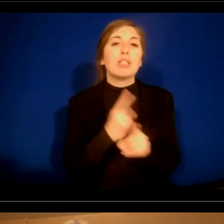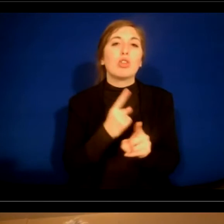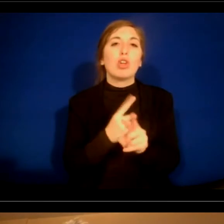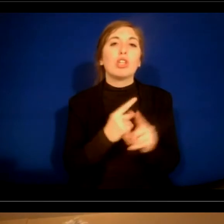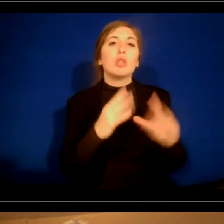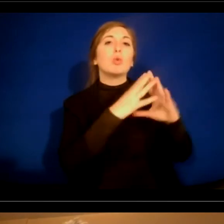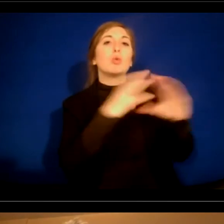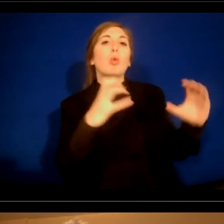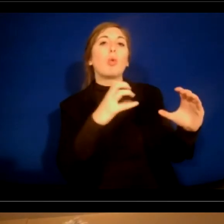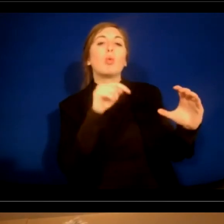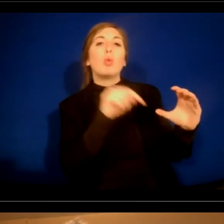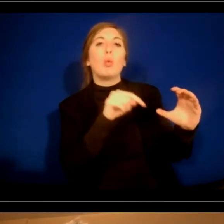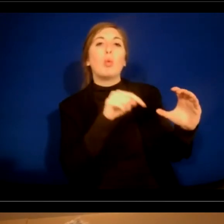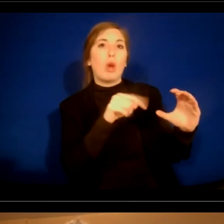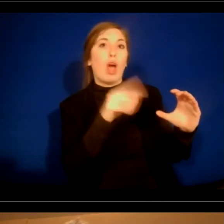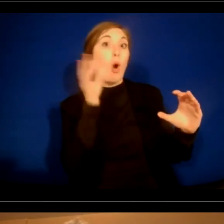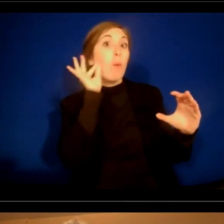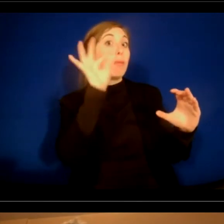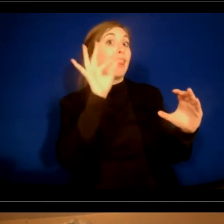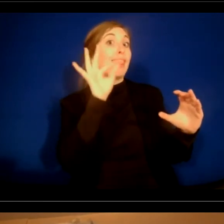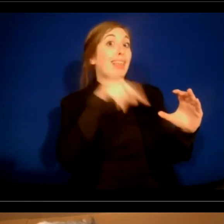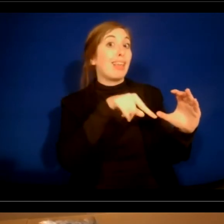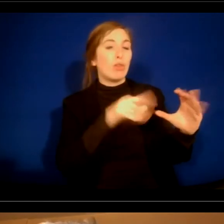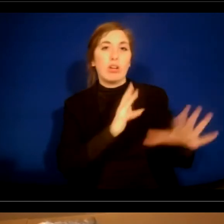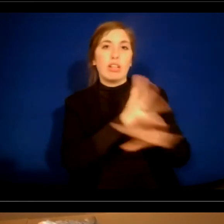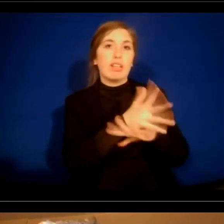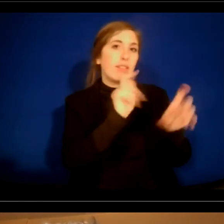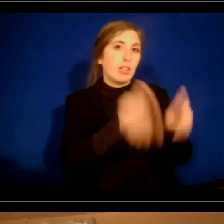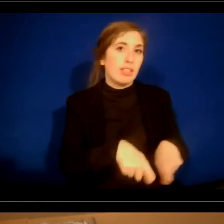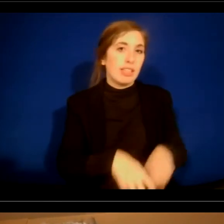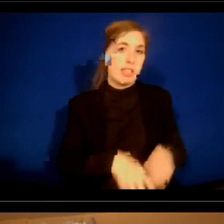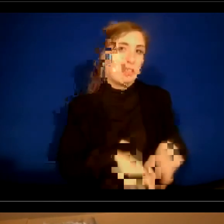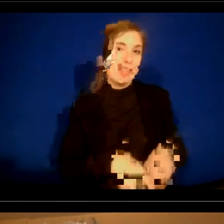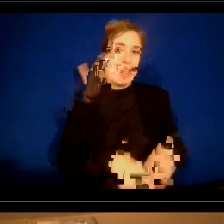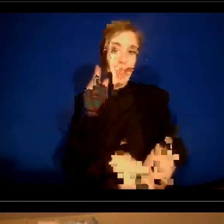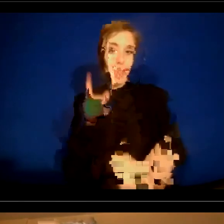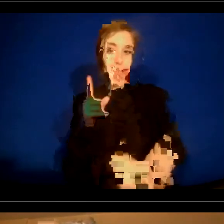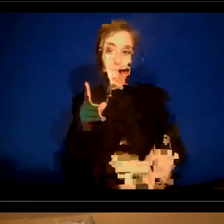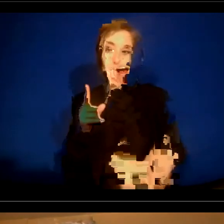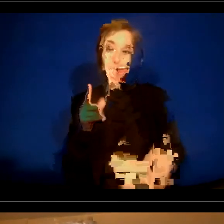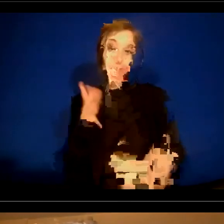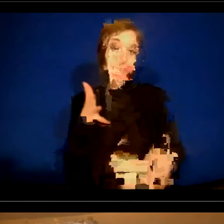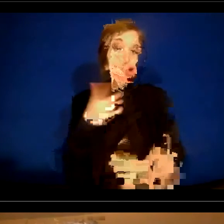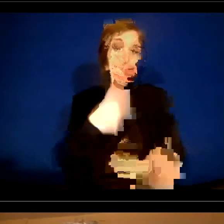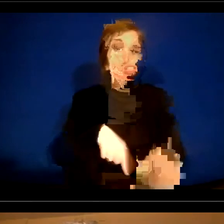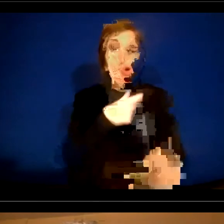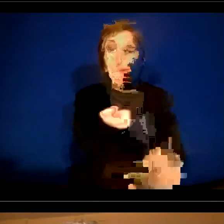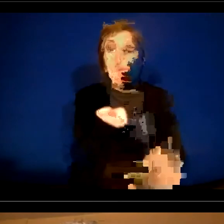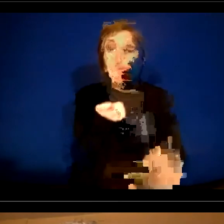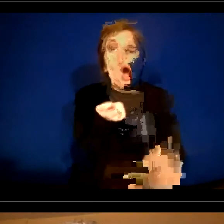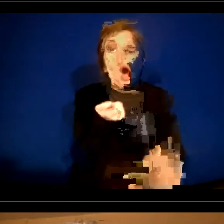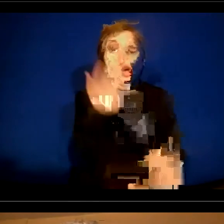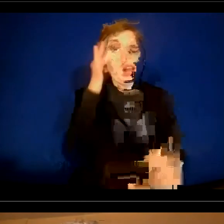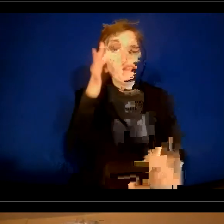gestione delle emergenze avranno natura e copriranno settori diverse, diversi